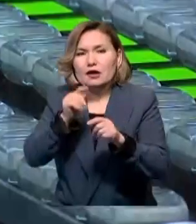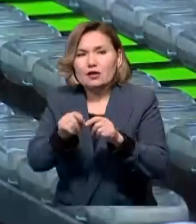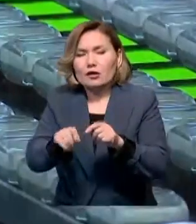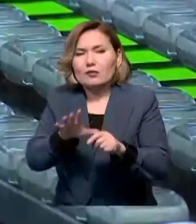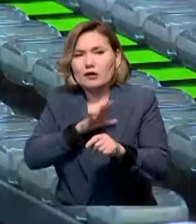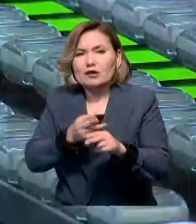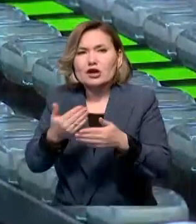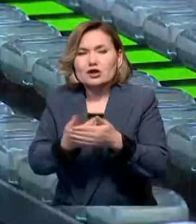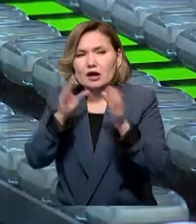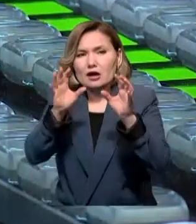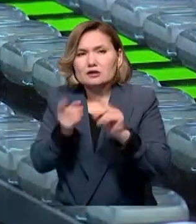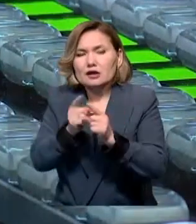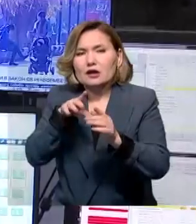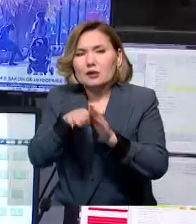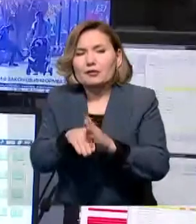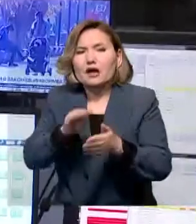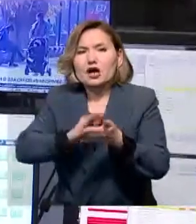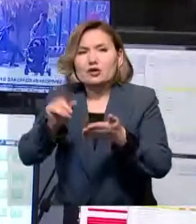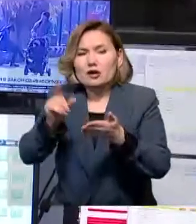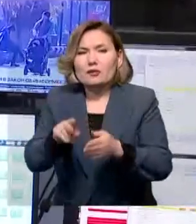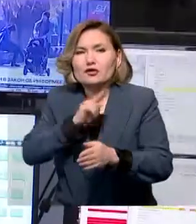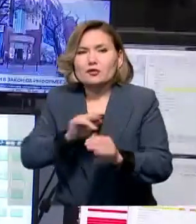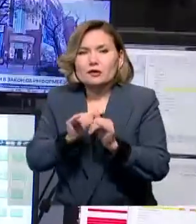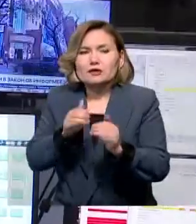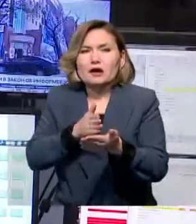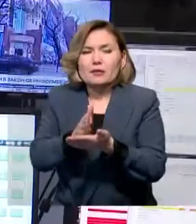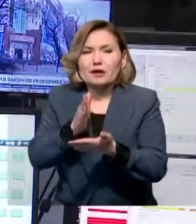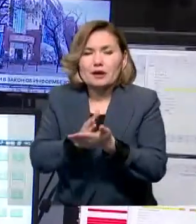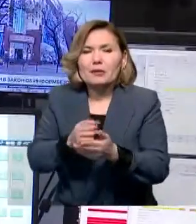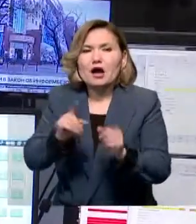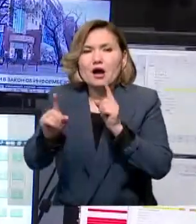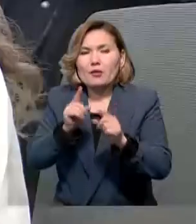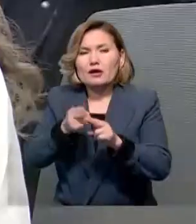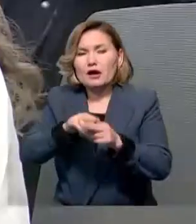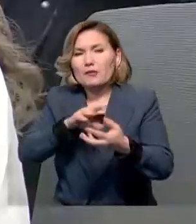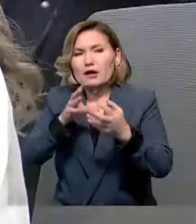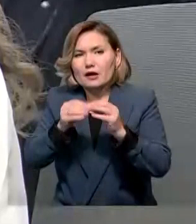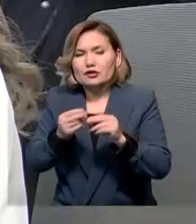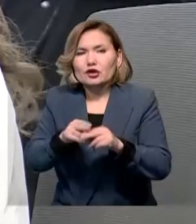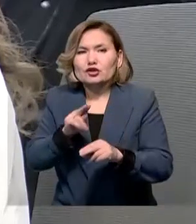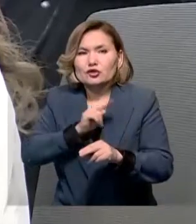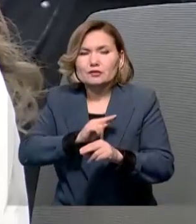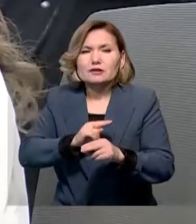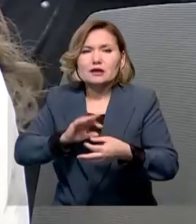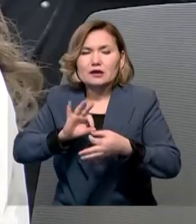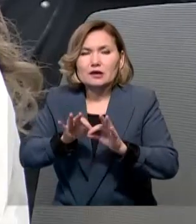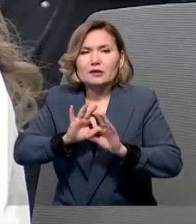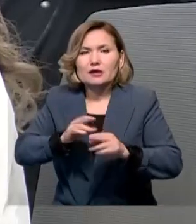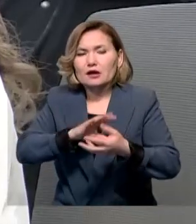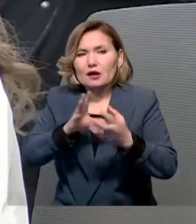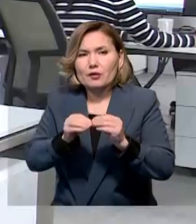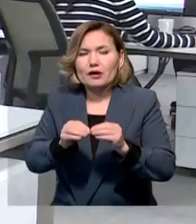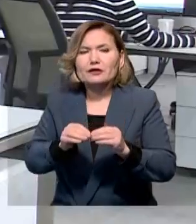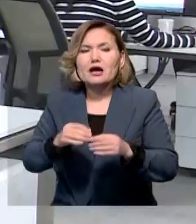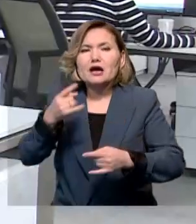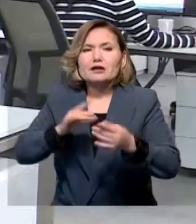оқылымында мақұлданды. Қазір салалық журналистика бағыты дамып келеді. Бұдан бөлек алқалы жиында креативті индустрия да талқыланды. Шығармашылық индустрияны